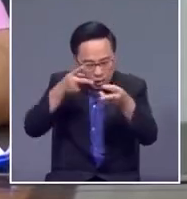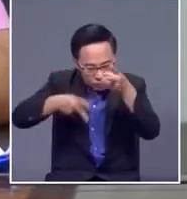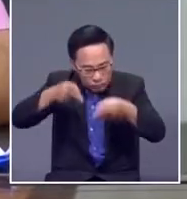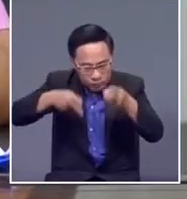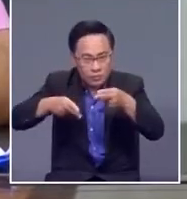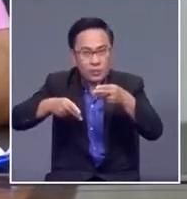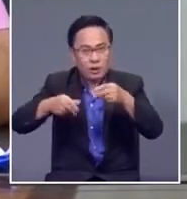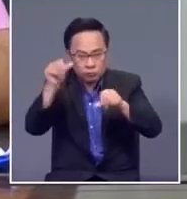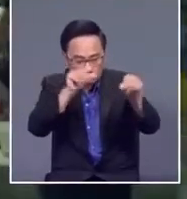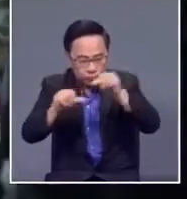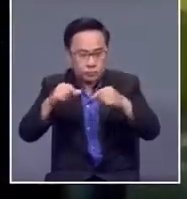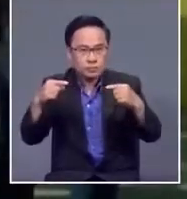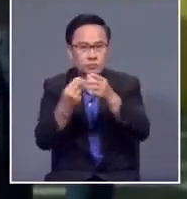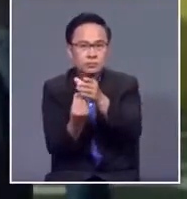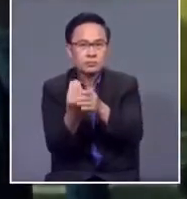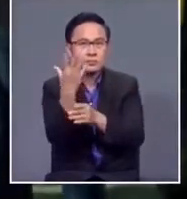ทำครับ